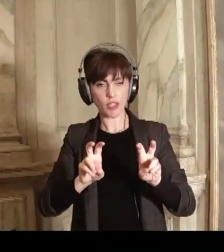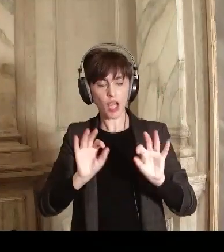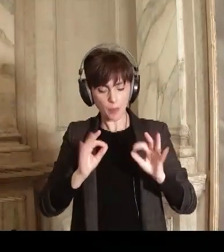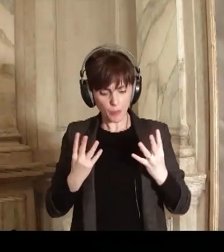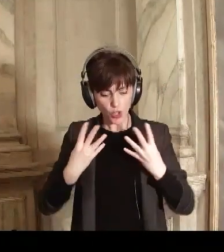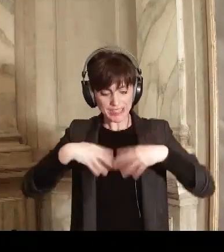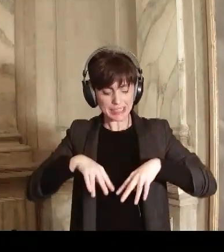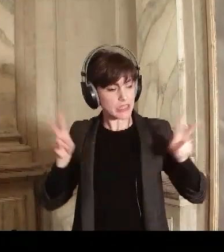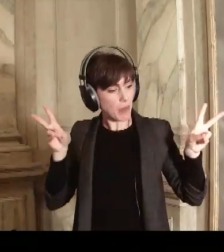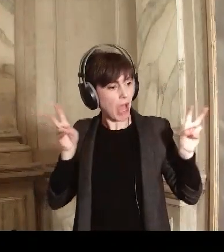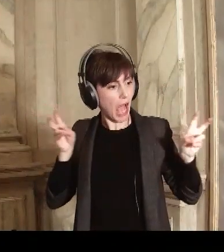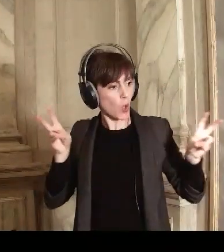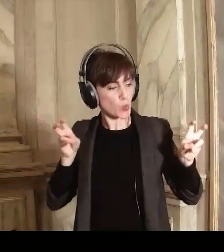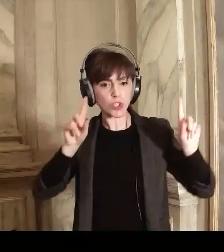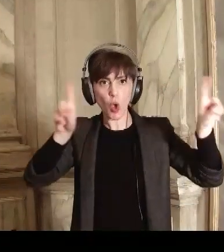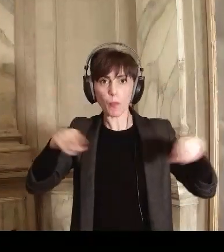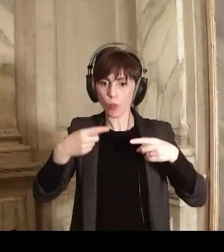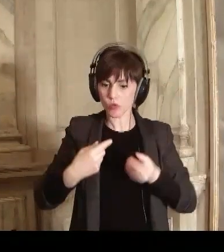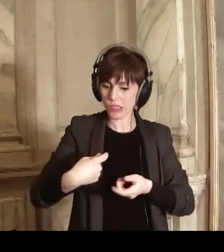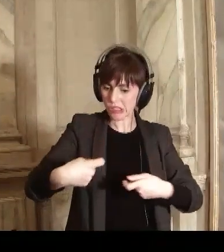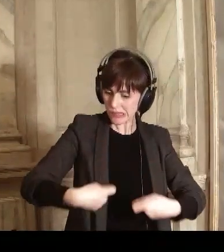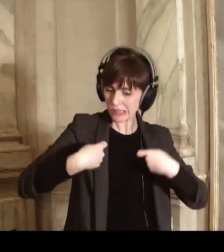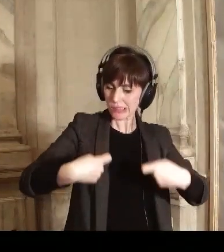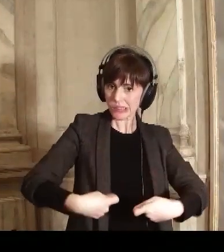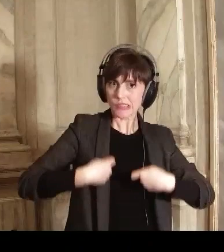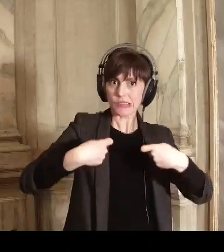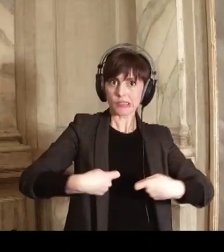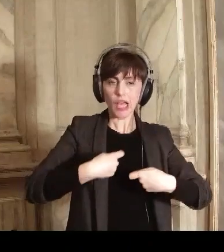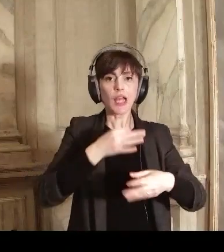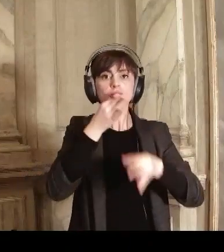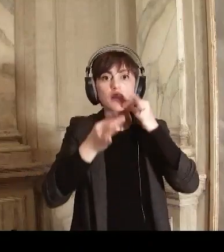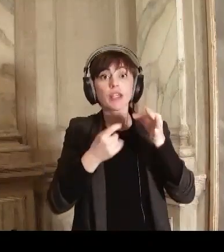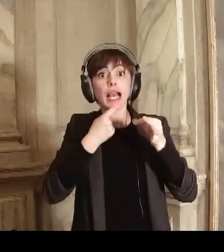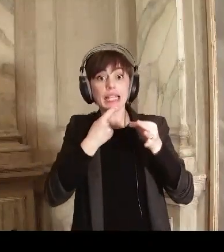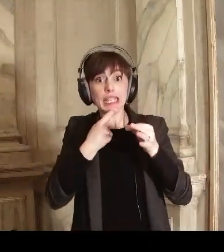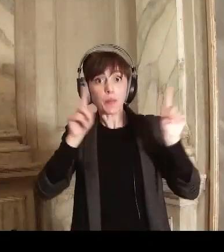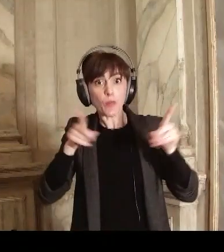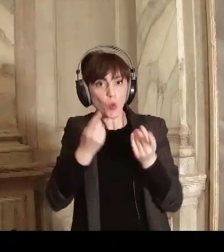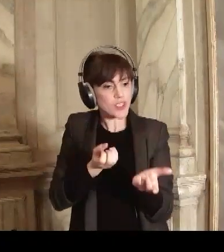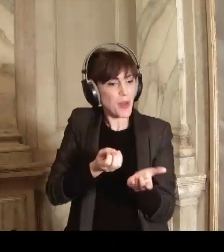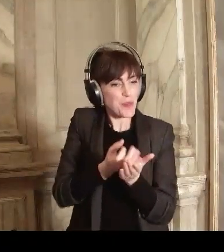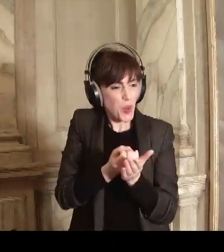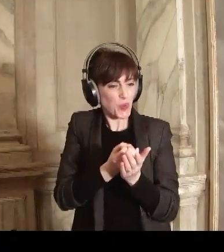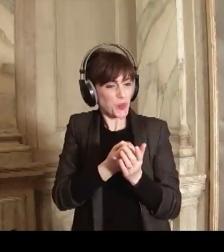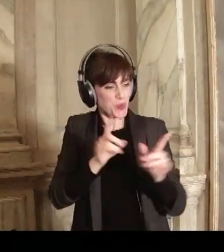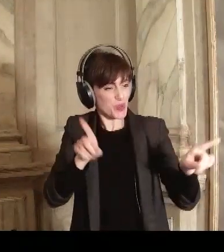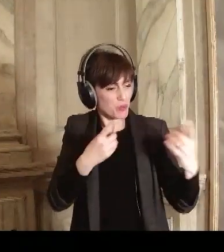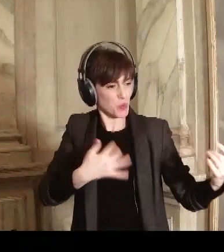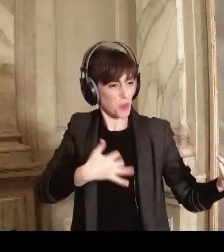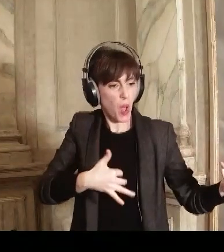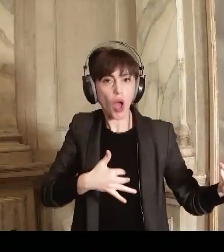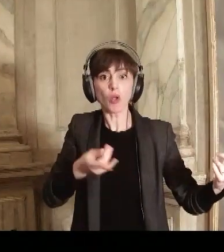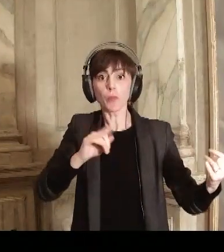dalla musica in modo da creare una speciale empatia tra gli esecutori e il pubblico, un pubblico di ascoltatori che